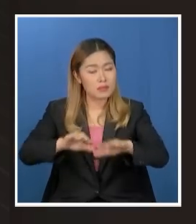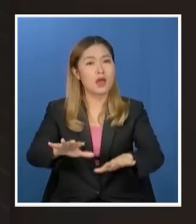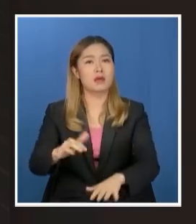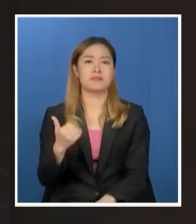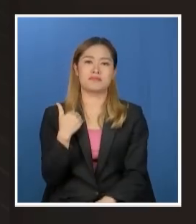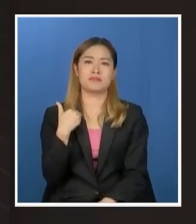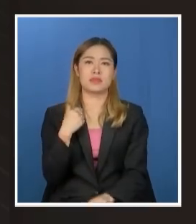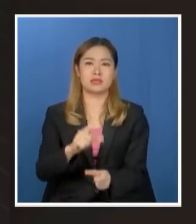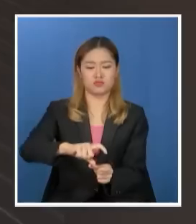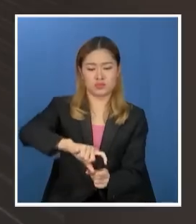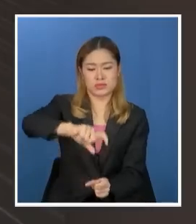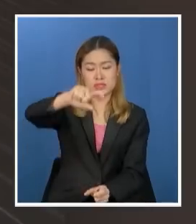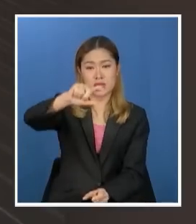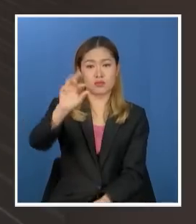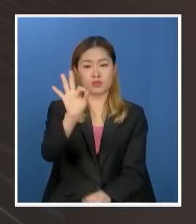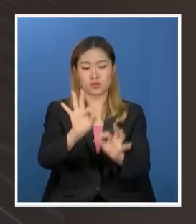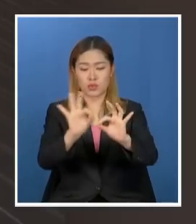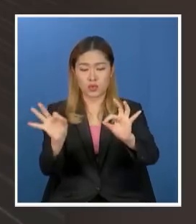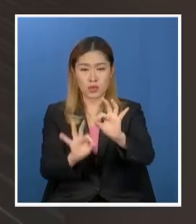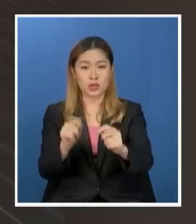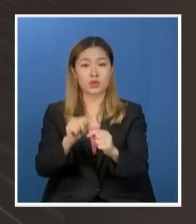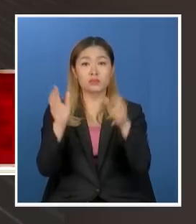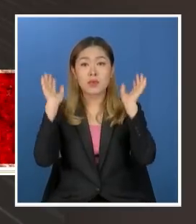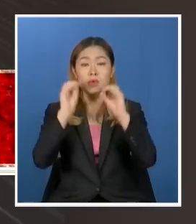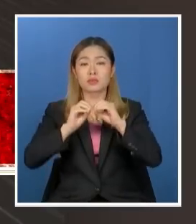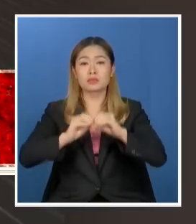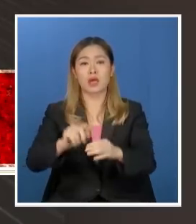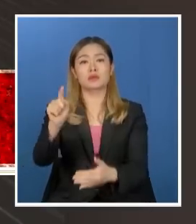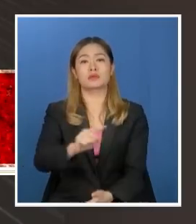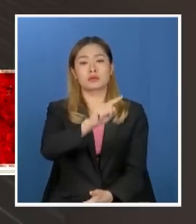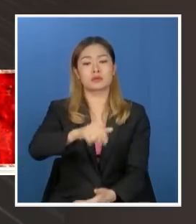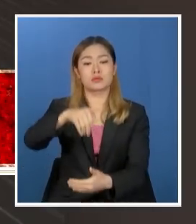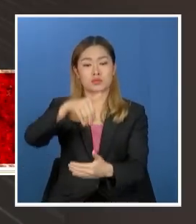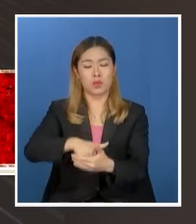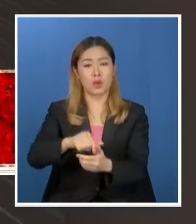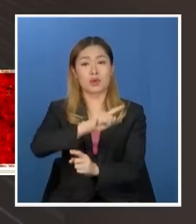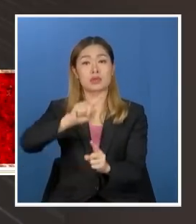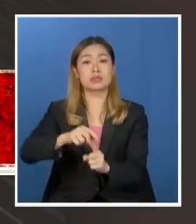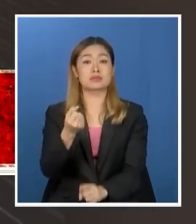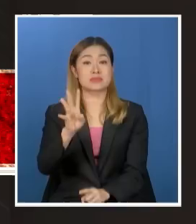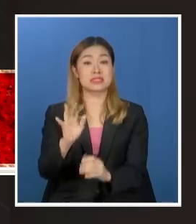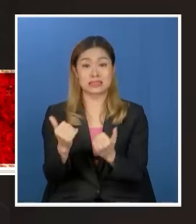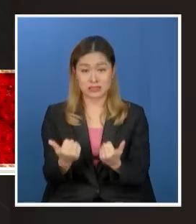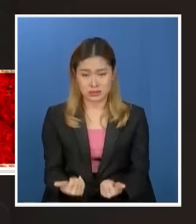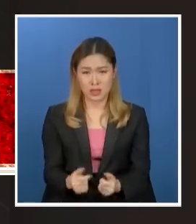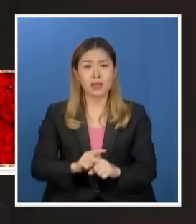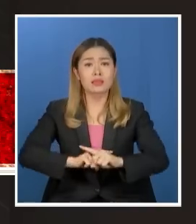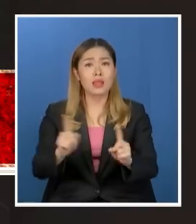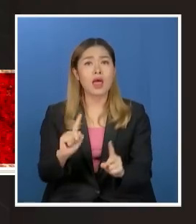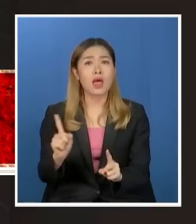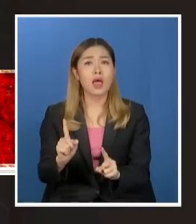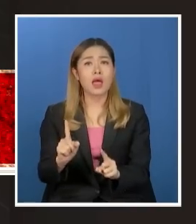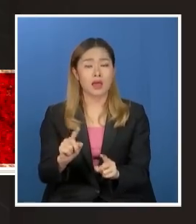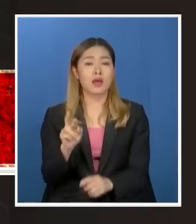มีการยิงแสงไฟขึ้นมาเพื่อที่จะโปรโมทเรื่องของการเลือกตั้งที่จะมาถึง 14พฤษภาคมนี้แต่ปรากฏว่า